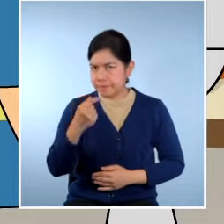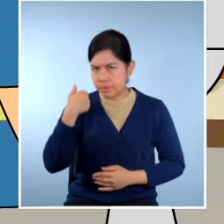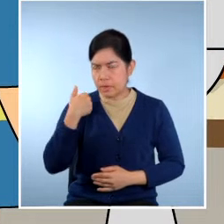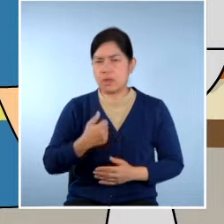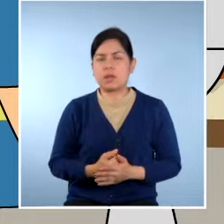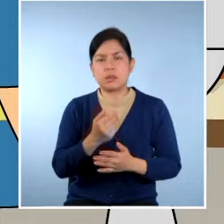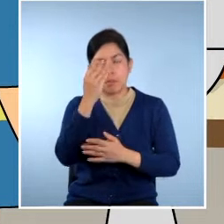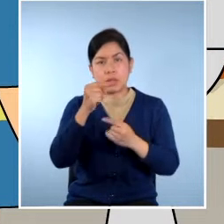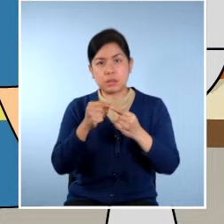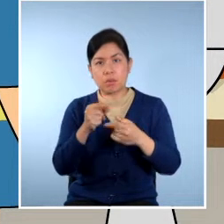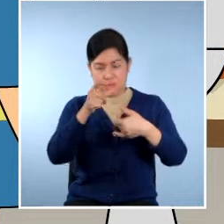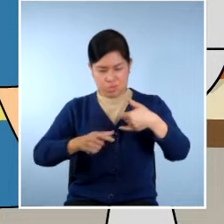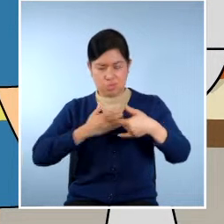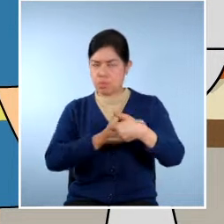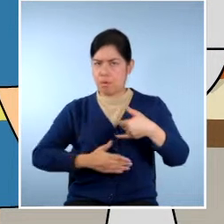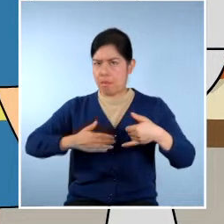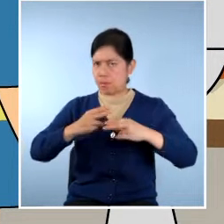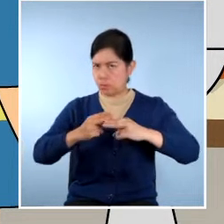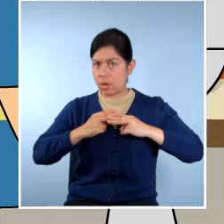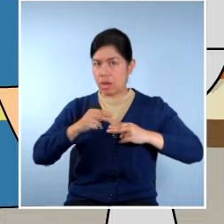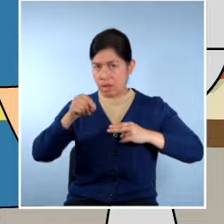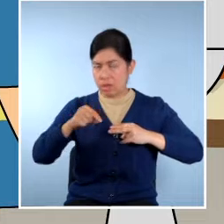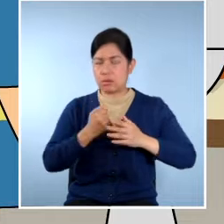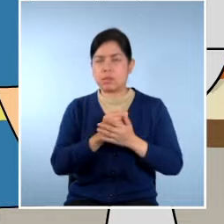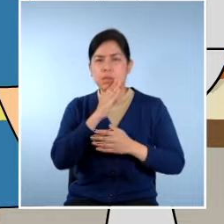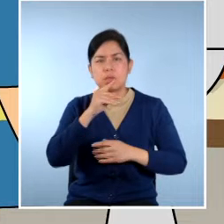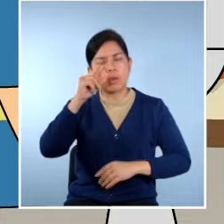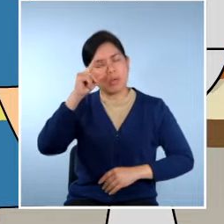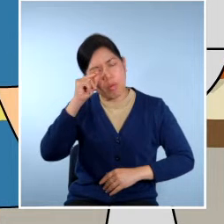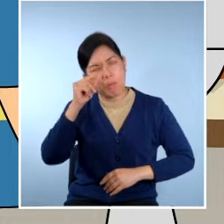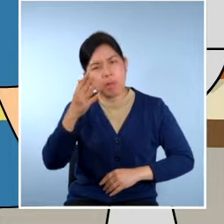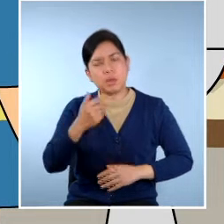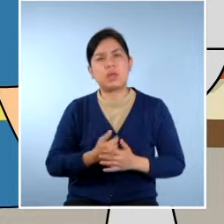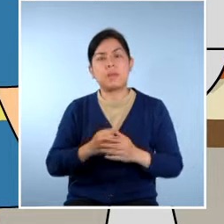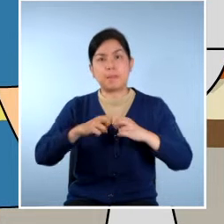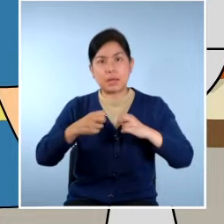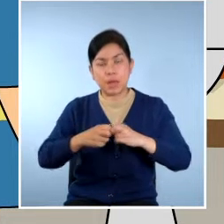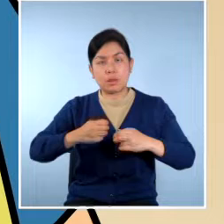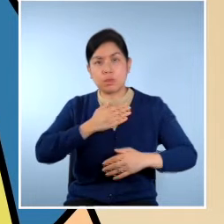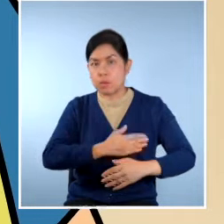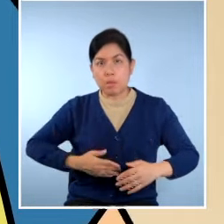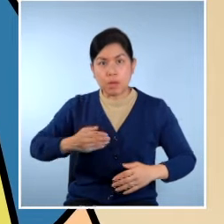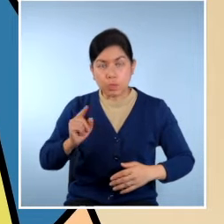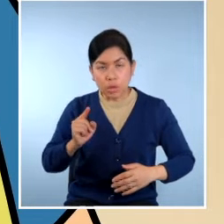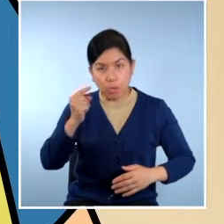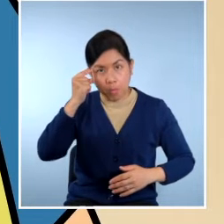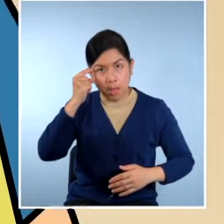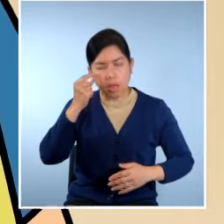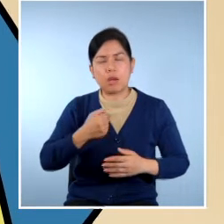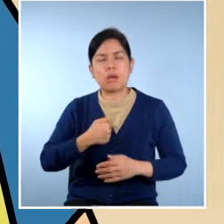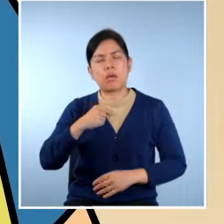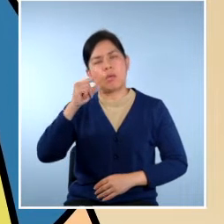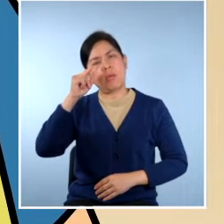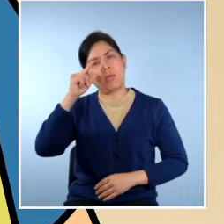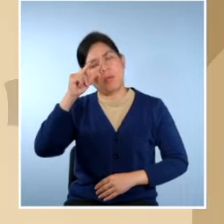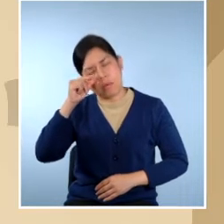รบกวนรางกายตัเองมากรู้ไว่าการอดนอนส่งผลยงไรกับร่างกายบ้างก็ส่ผลให้ง่งนอน